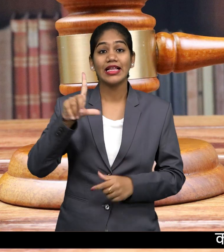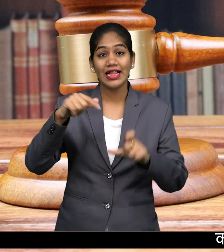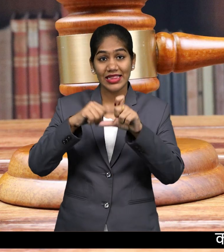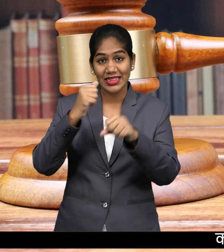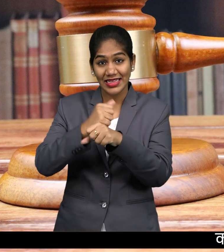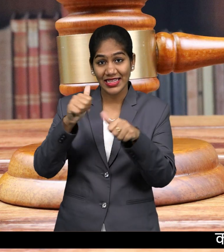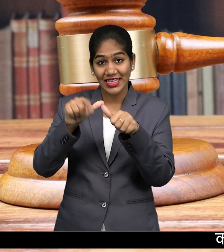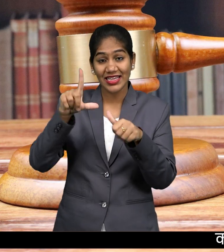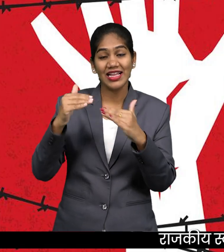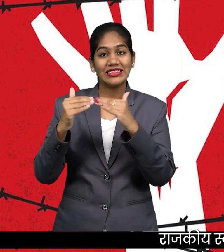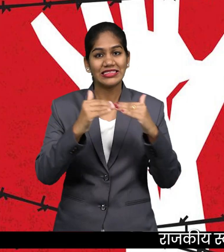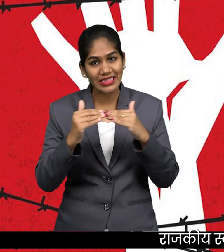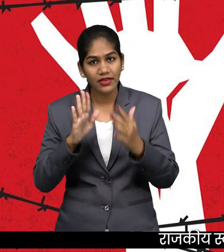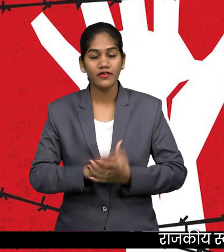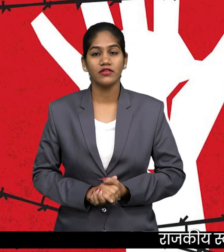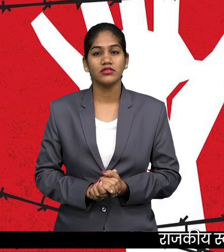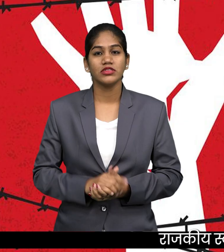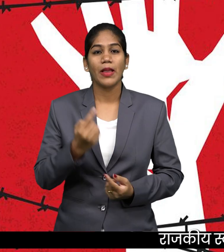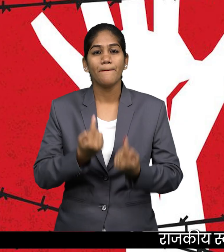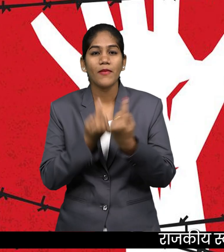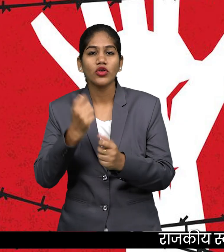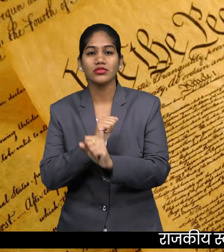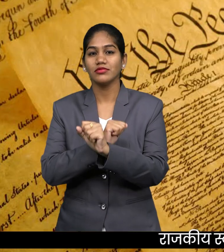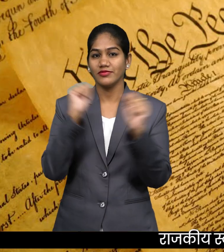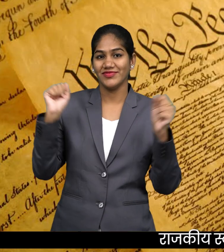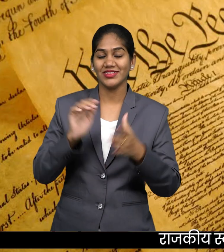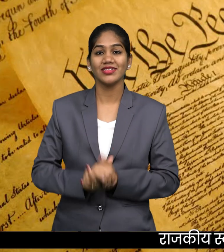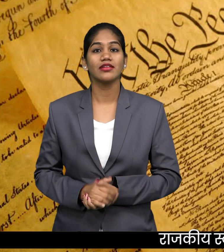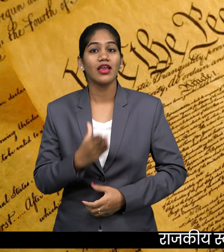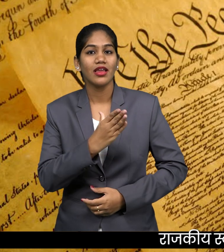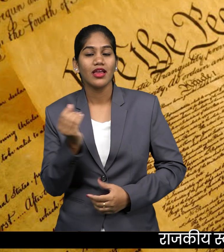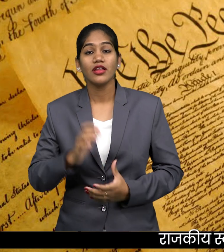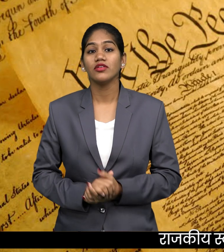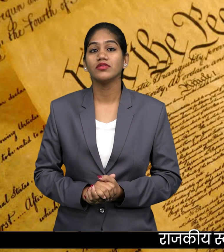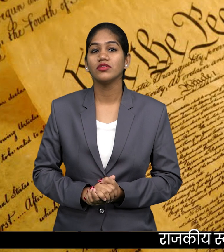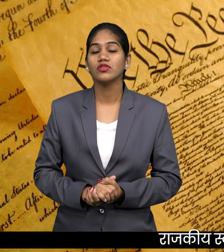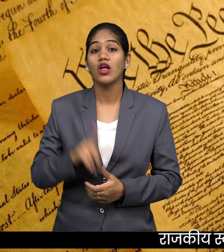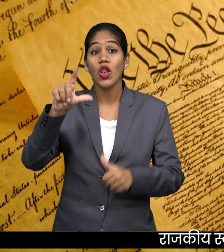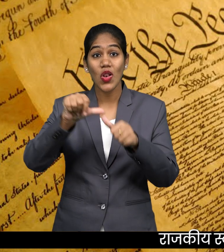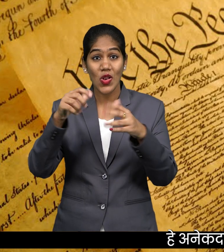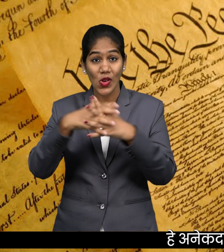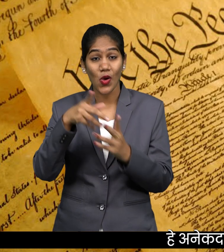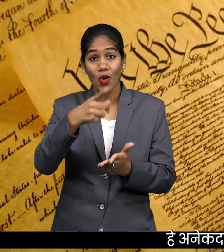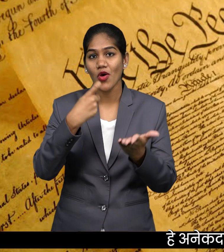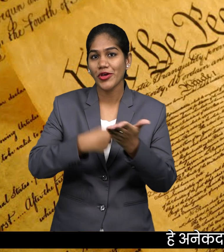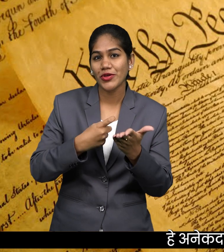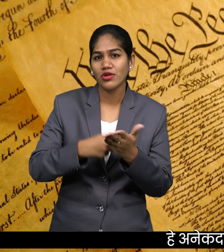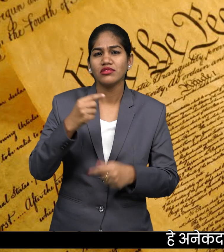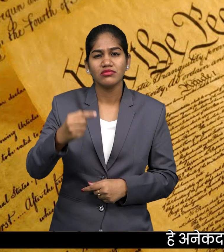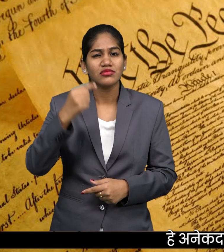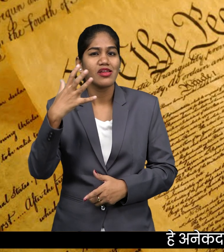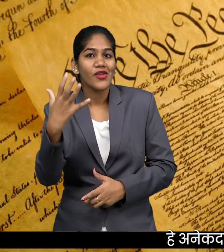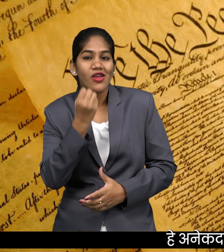कायदेशीर समानता, राजकीय स्वातंत्र्य आणि कायद्याच्या राज्यात हे